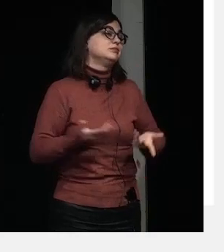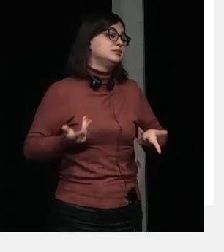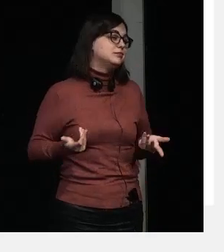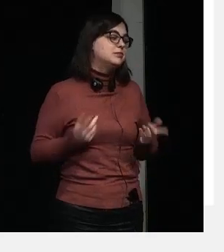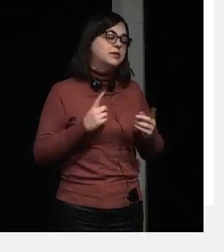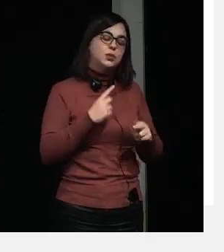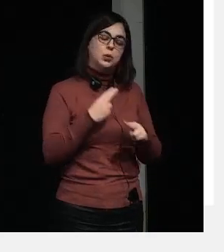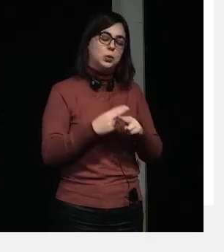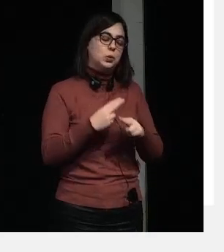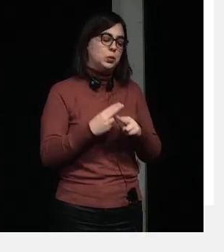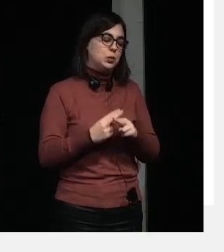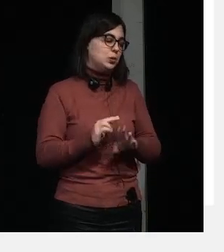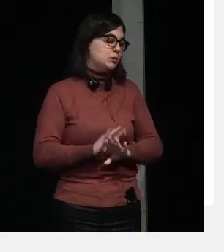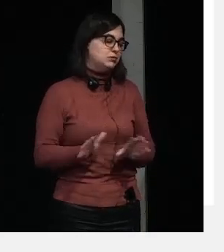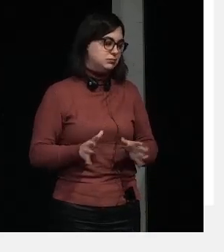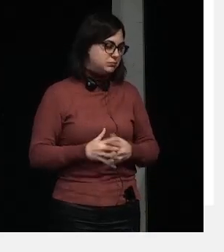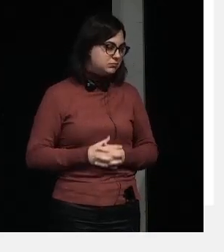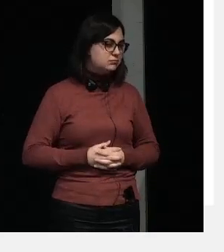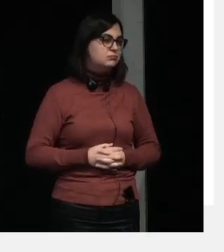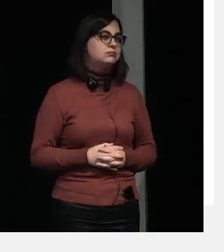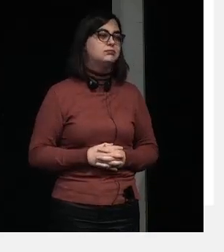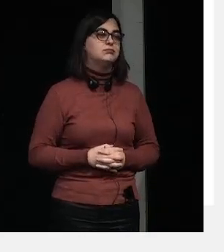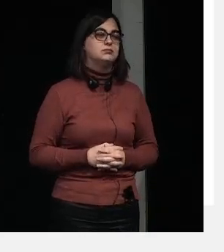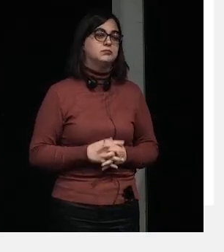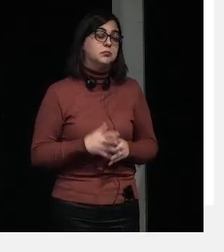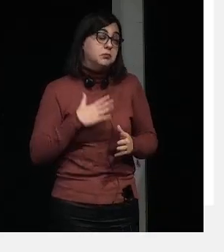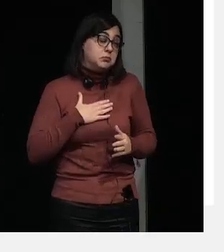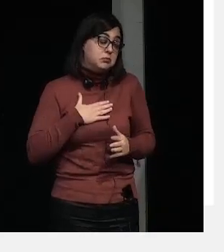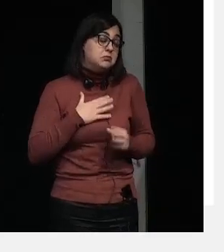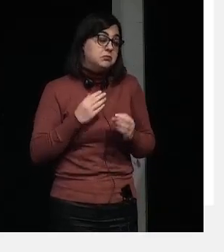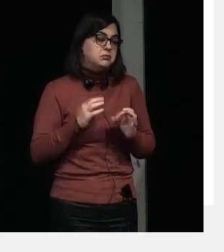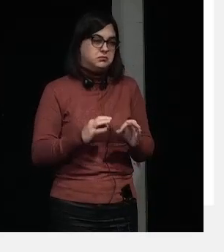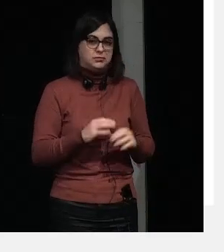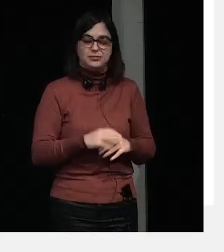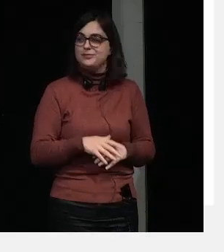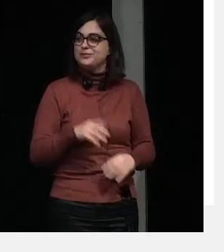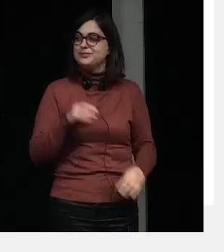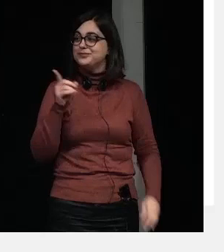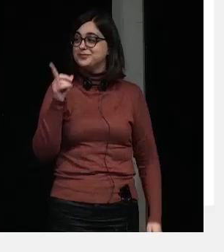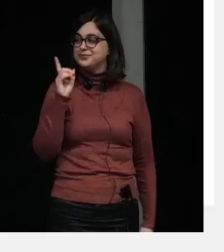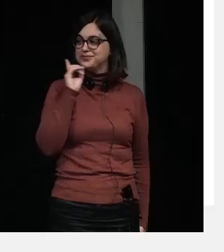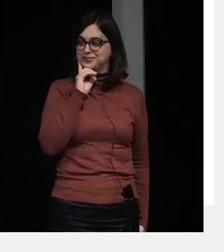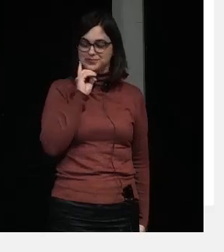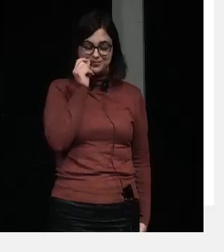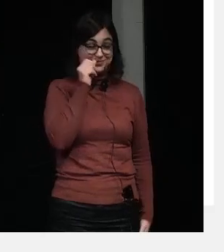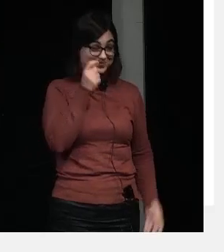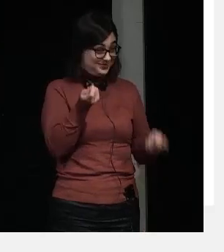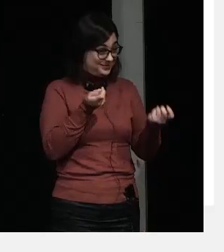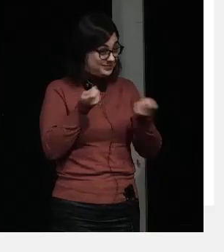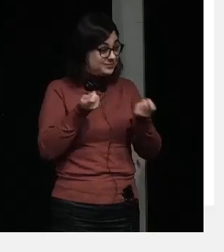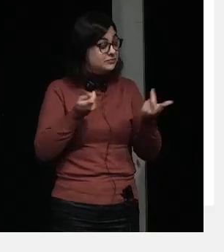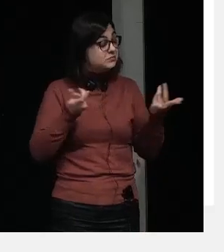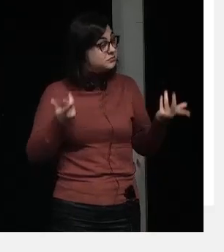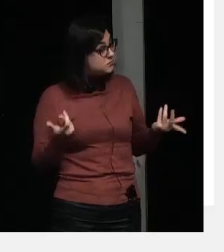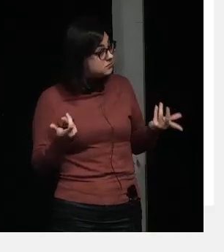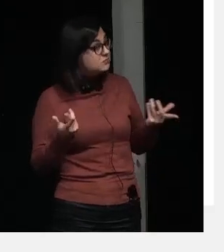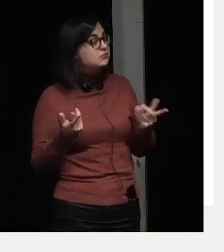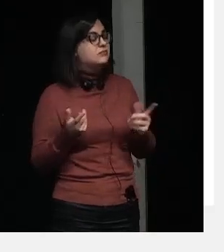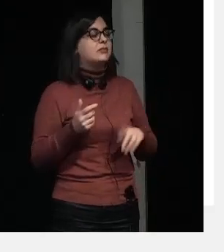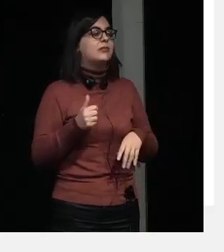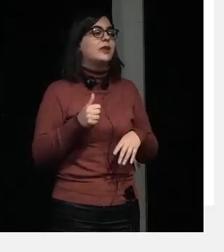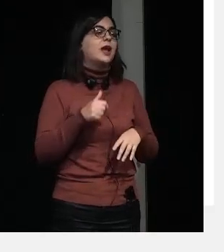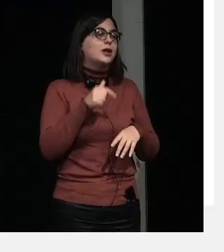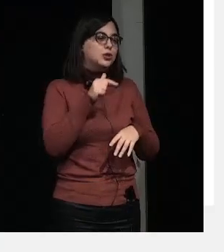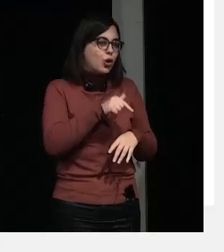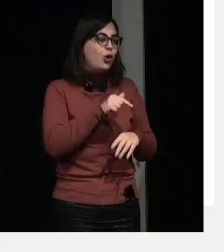Νομίζω ότι είναι πολύ σημαντικός παράγοντας αυτό για μένα. Absolutely, it gives me the best chance to ask you